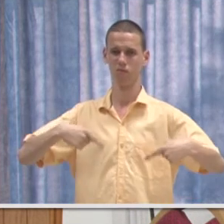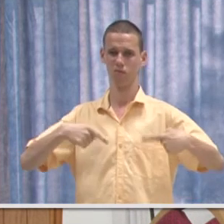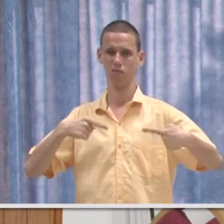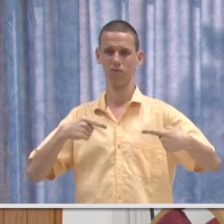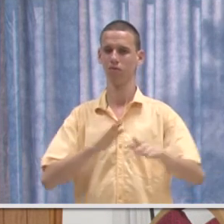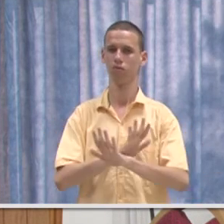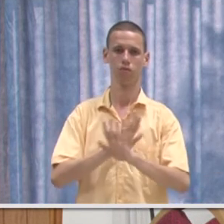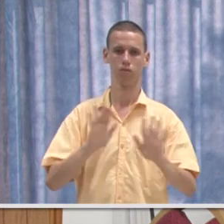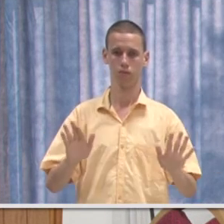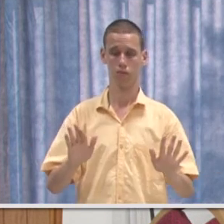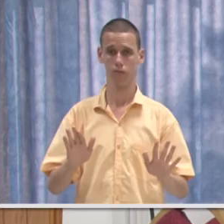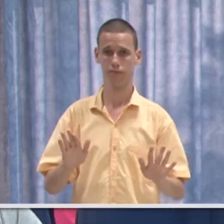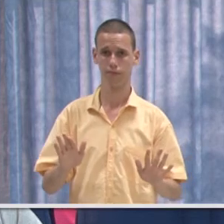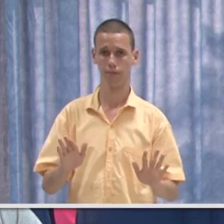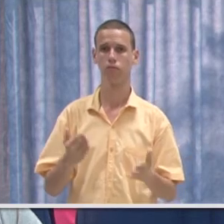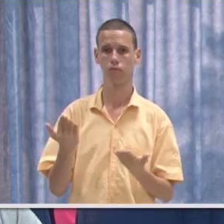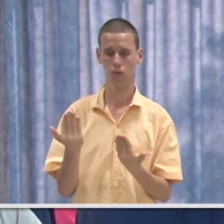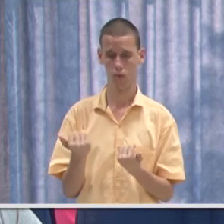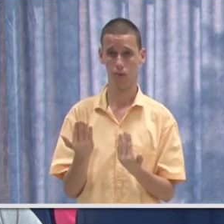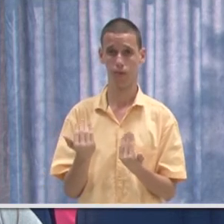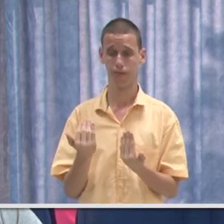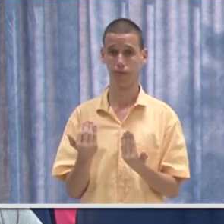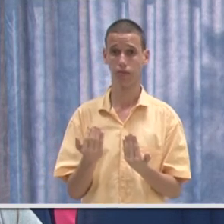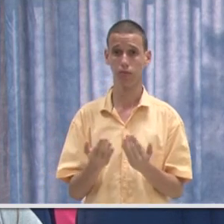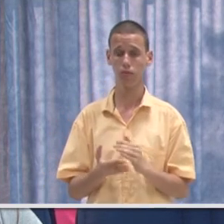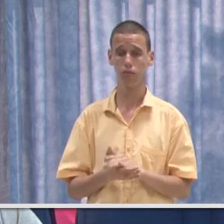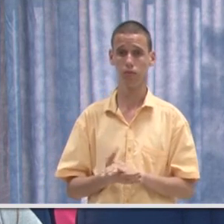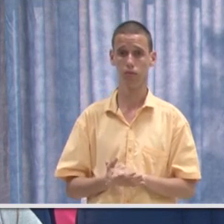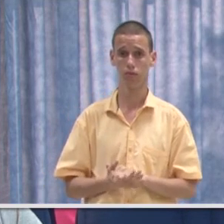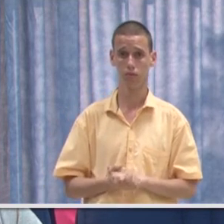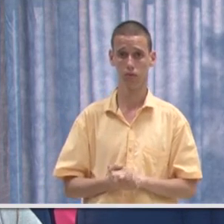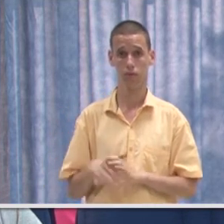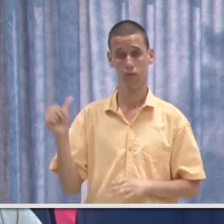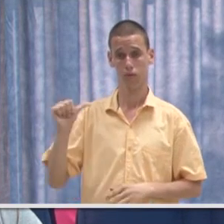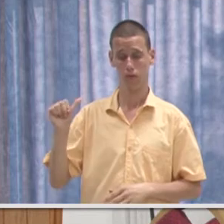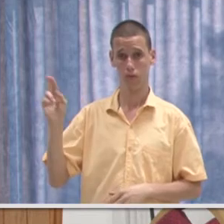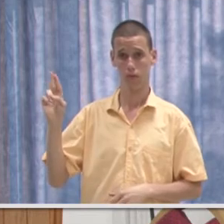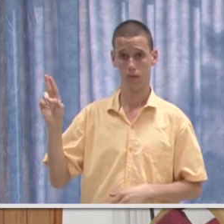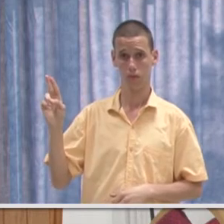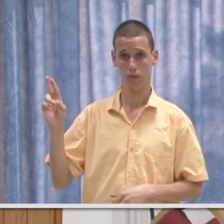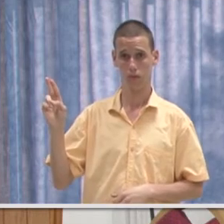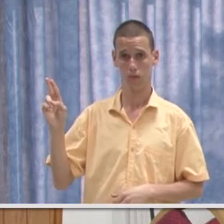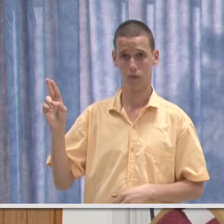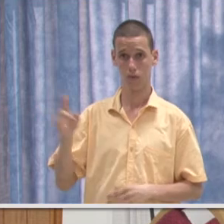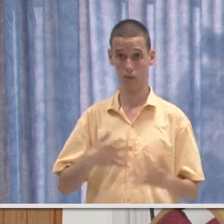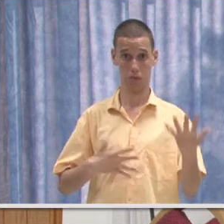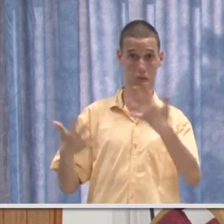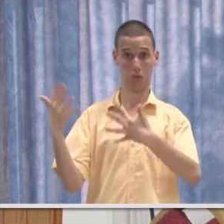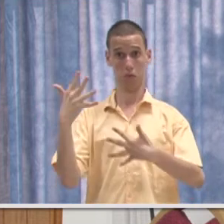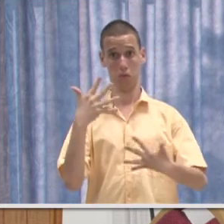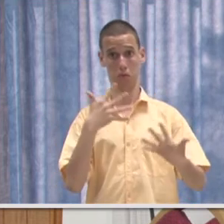ça. Ça veut dire clinique soyale là. Oui, pour retourner au clinique soyale, merci. On disrupte moins un coup là, un